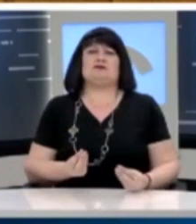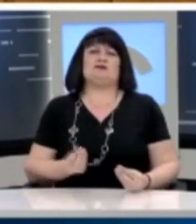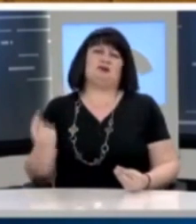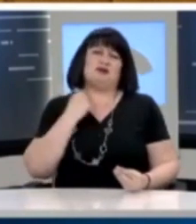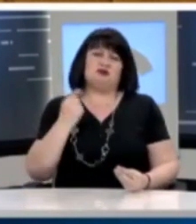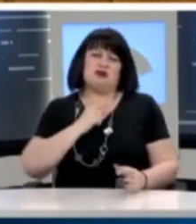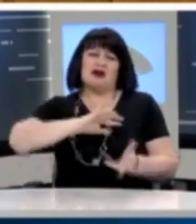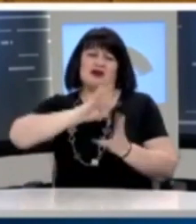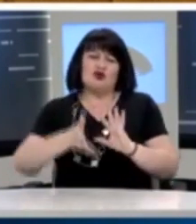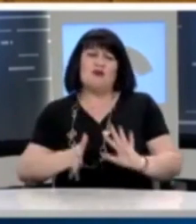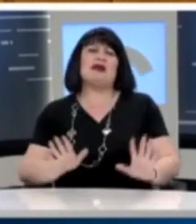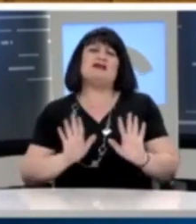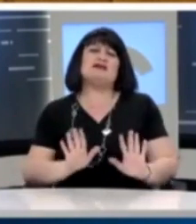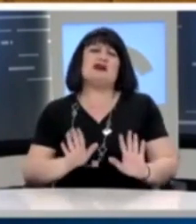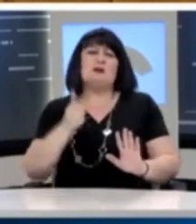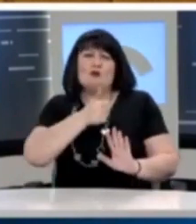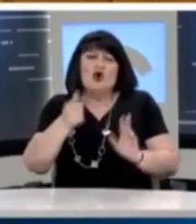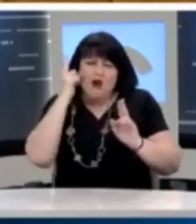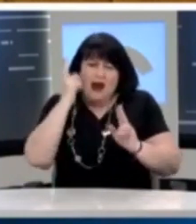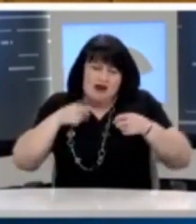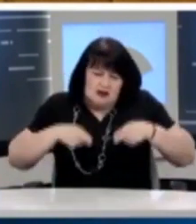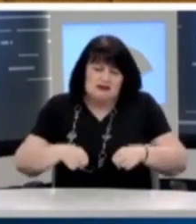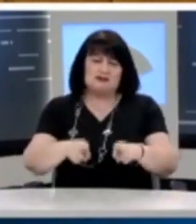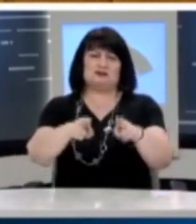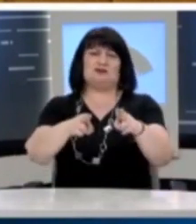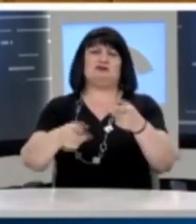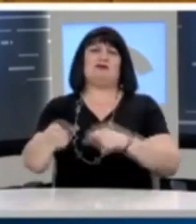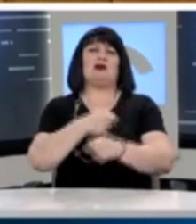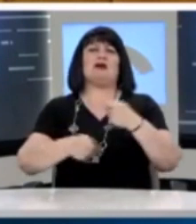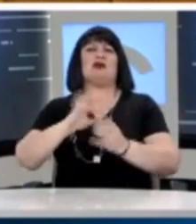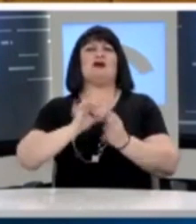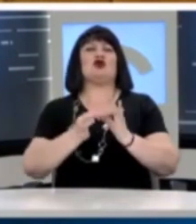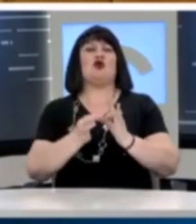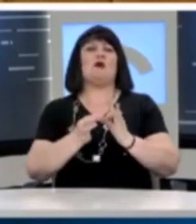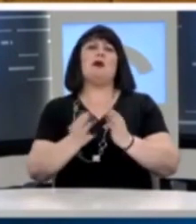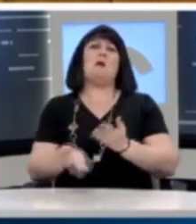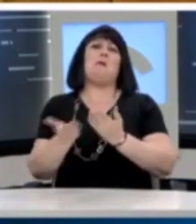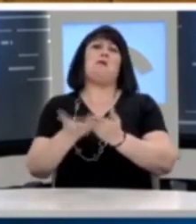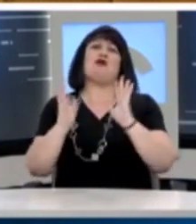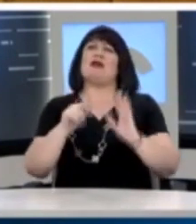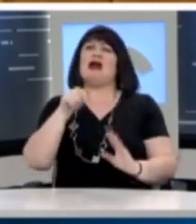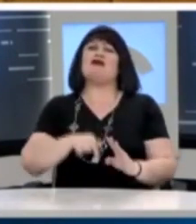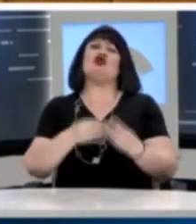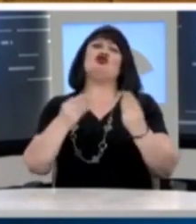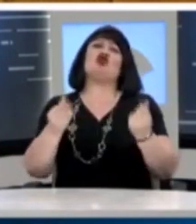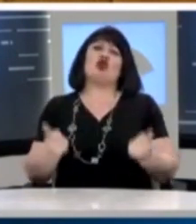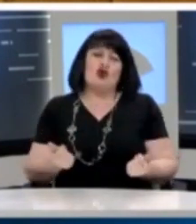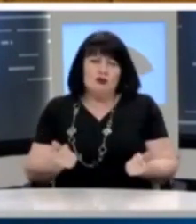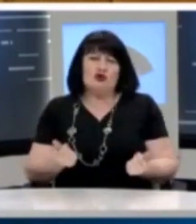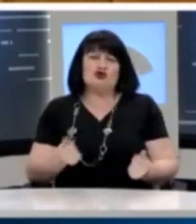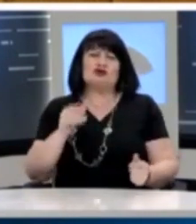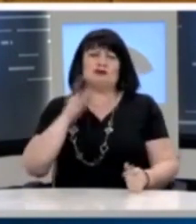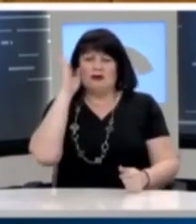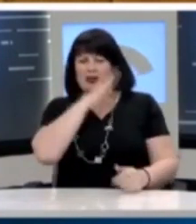ανατροπές, να αποδεχτούν σαν μονόδρομο την ενίσχυση των επιχειρηματικών ομίλων. Αυτή την ταξική σας πολιτική θέλετε